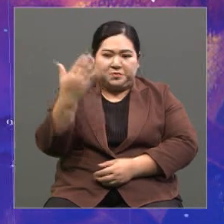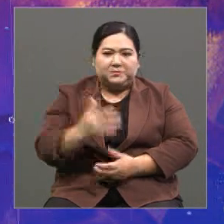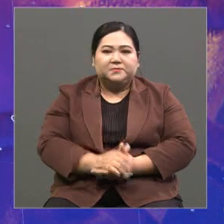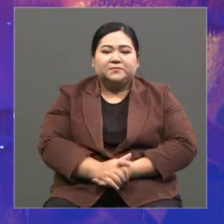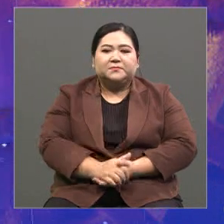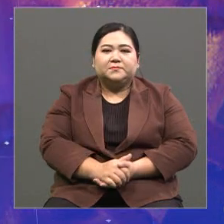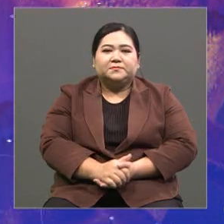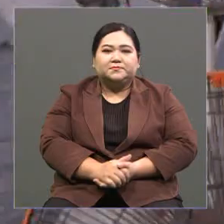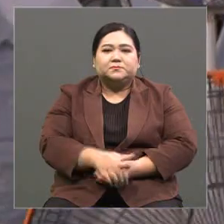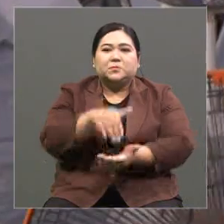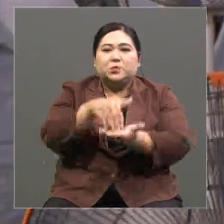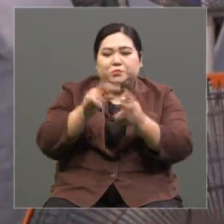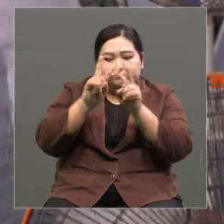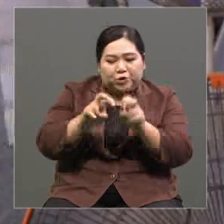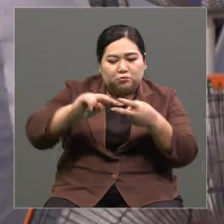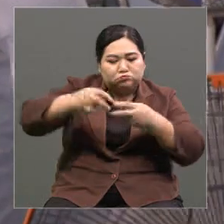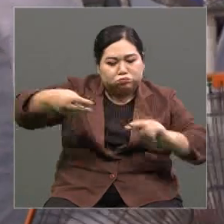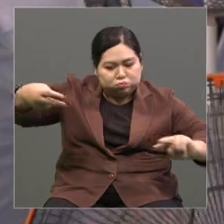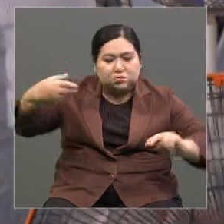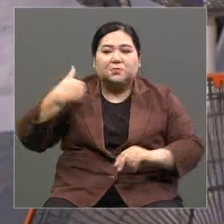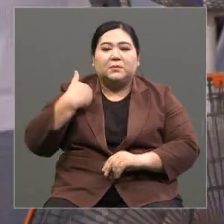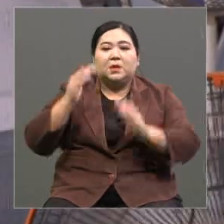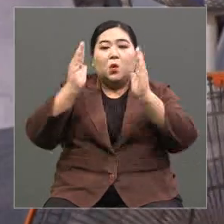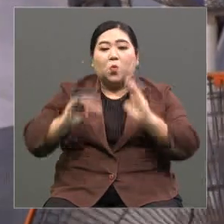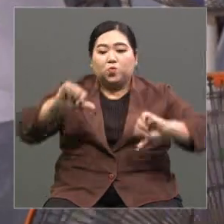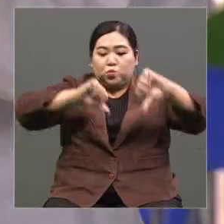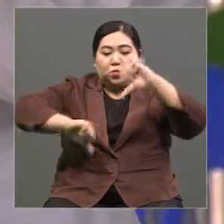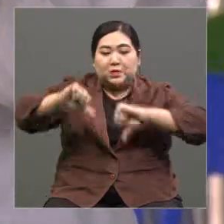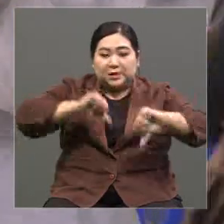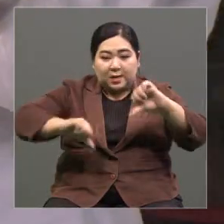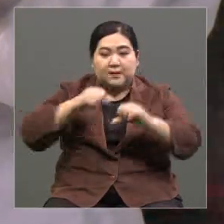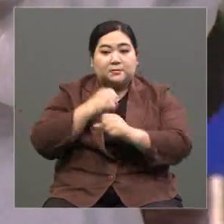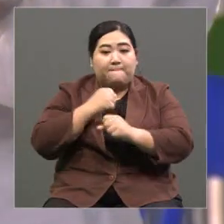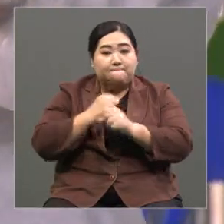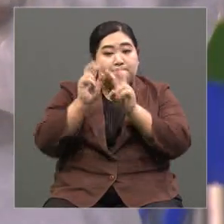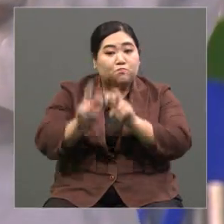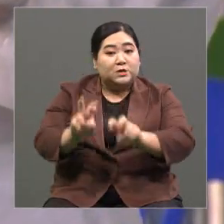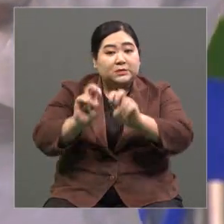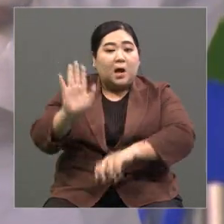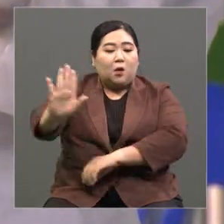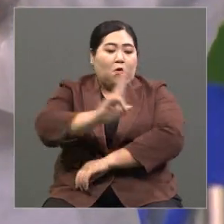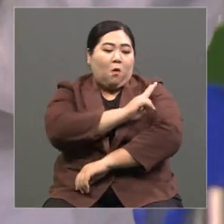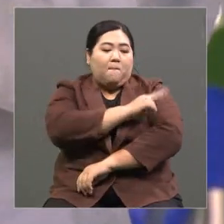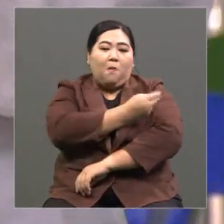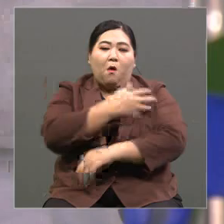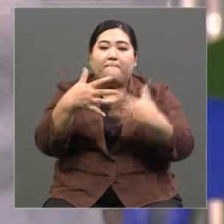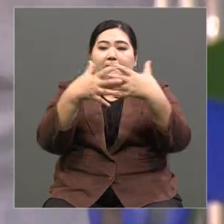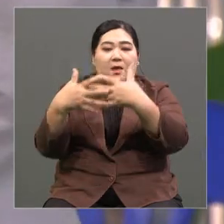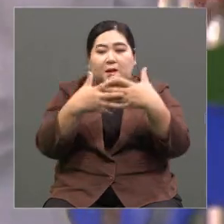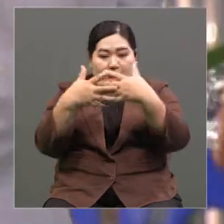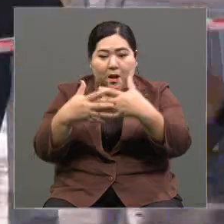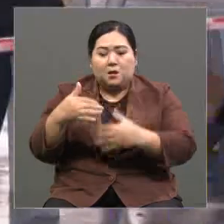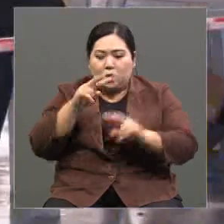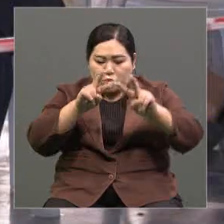นี้ครับศูนย์genomeยังได้เปิดเผยข้อมูลนักวิจัยของสหรัฐอเมริกาที่ได้ศึกษาข้อจำกัดในการพึ่งพาวัคซีนเพียงอย่างเดียว